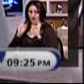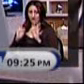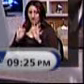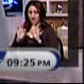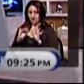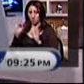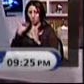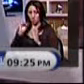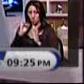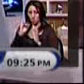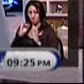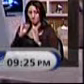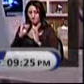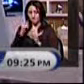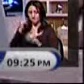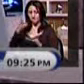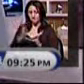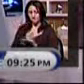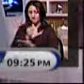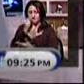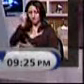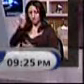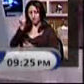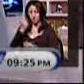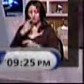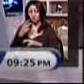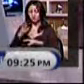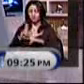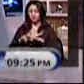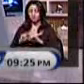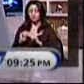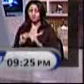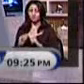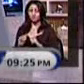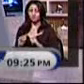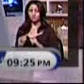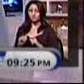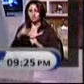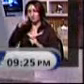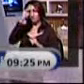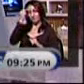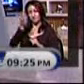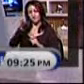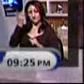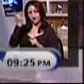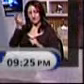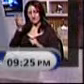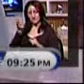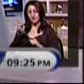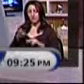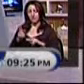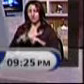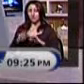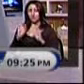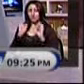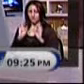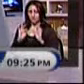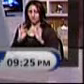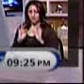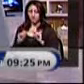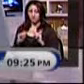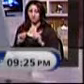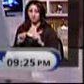ينفذوها وهم مش هم اللي عاملينها؟ طبعا دي نمره واحد. نمره اتنين، حتى على هذا الاعتبار، لا طب ما يرجع من يقول بهذا الكلام، ما